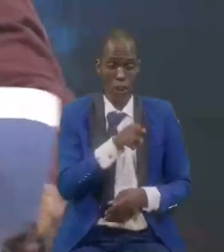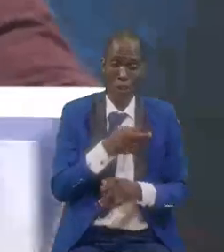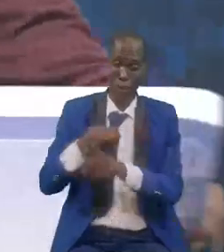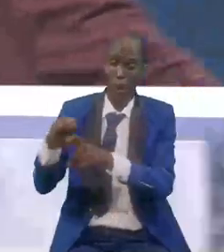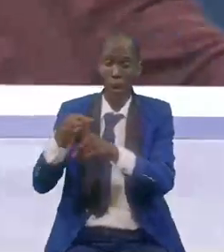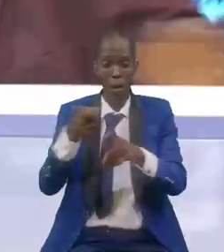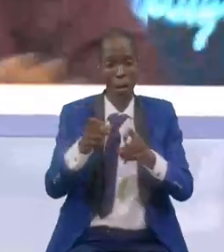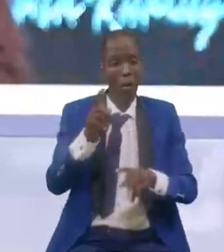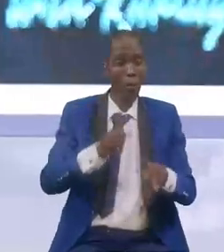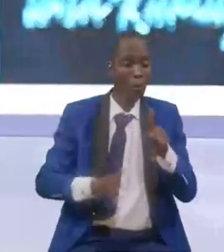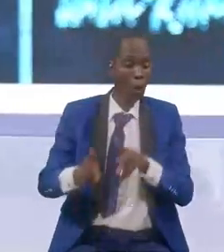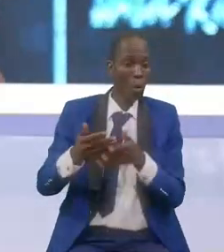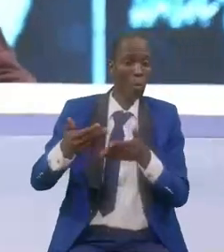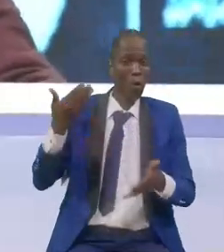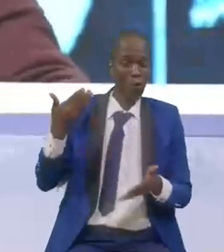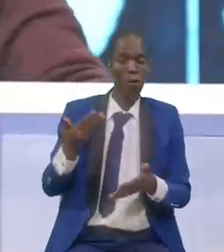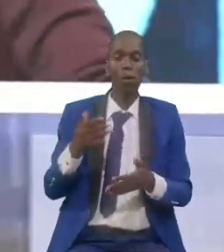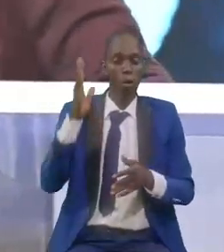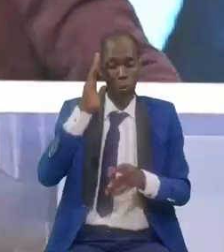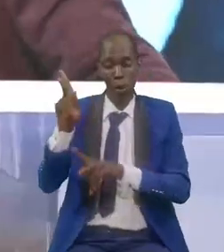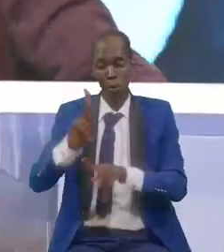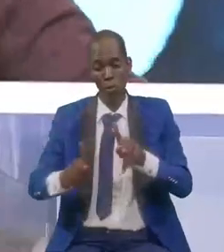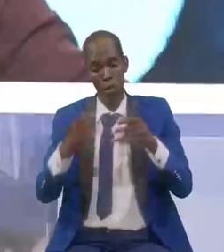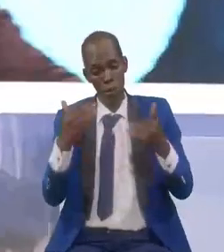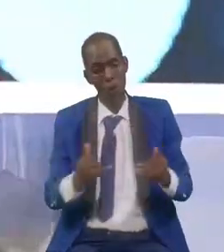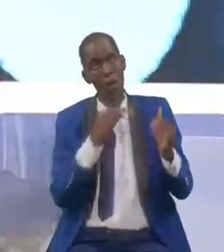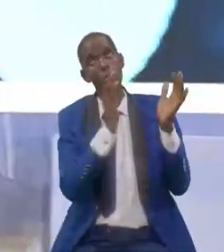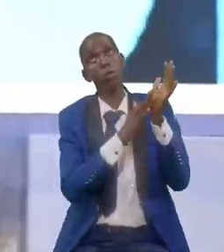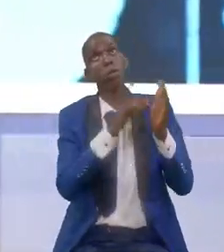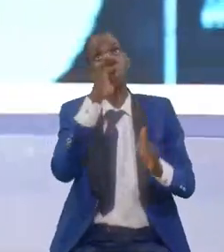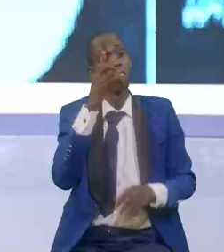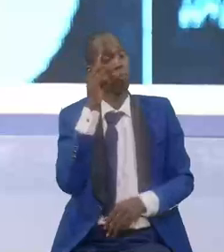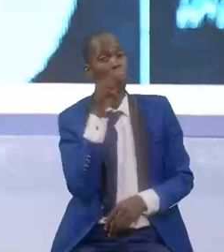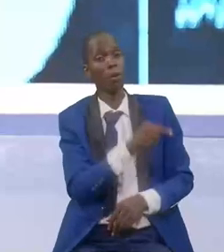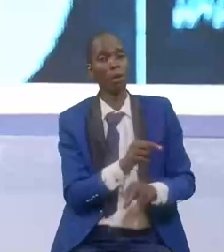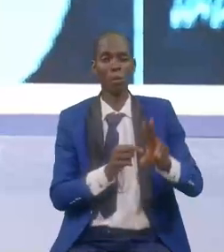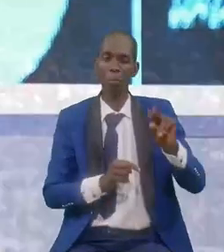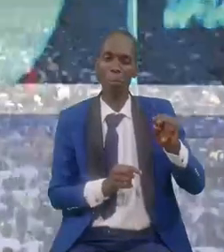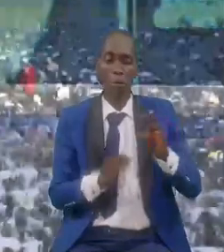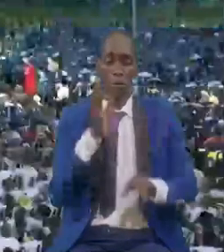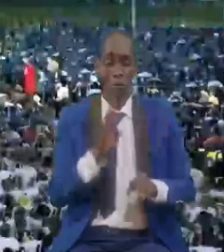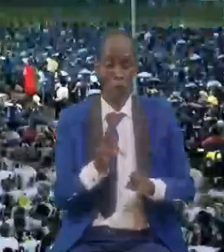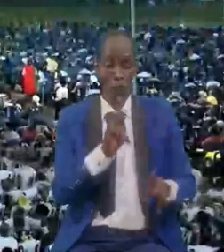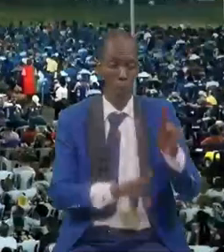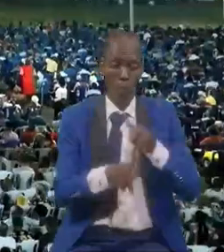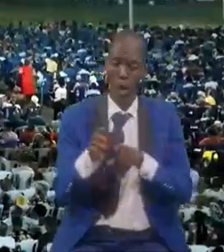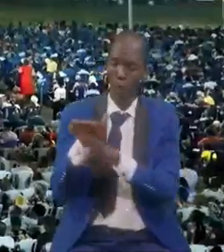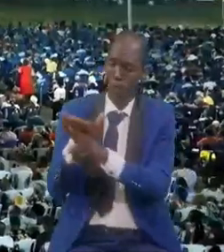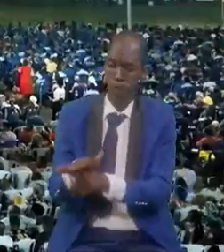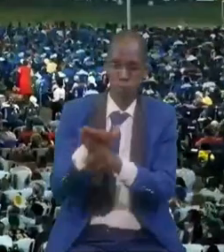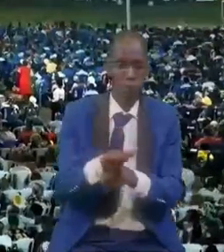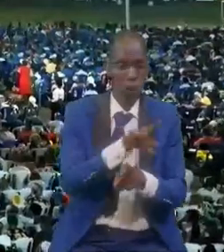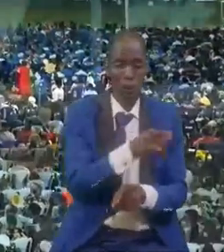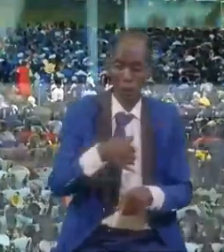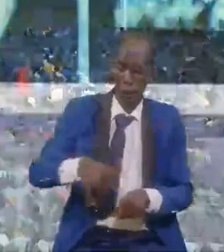les persécutaient toujours, ils ne vont pas glorifier Dieu pour lui. Si ceux-là qu'ils opprimaient avant, s'ils les